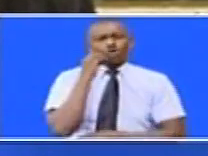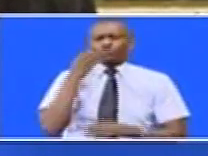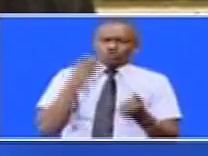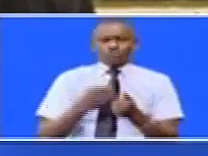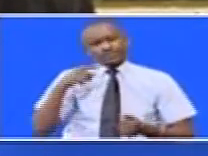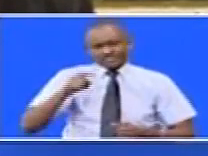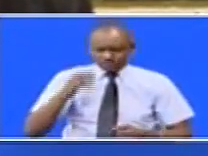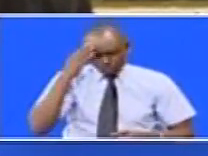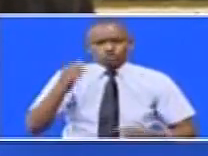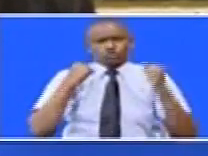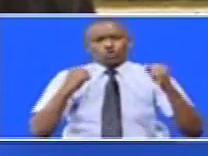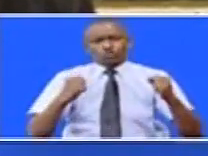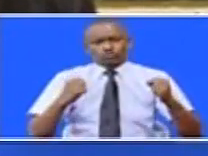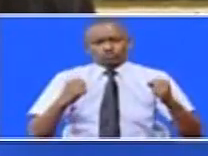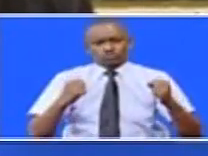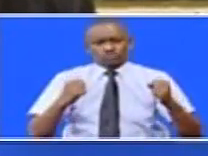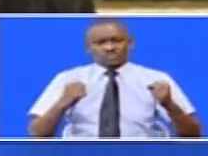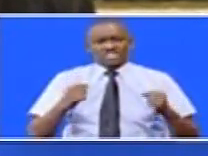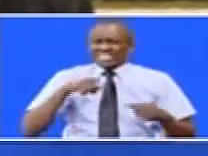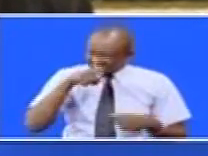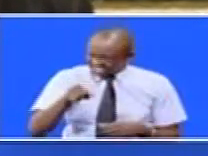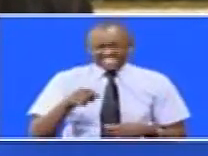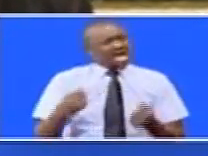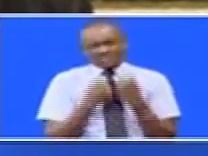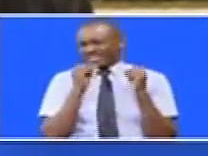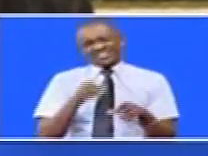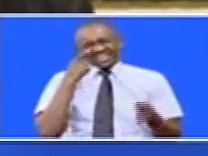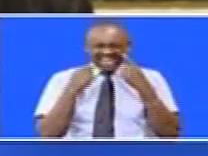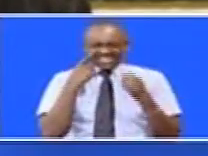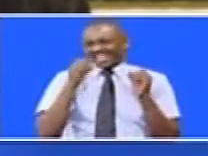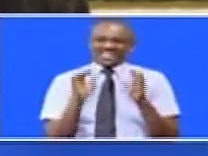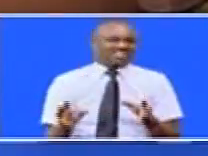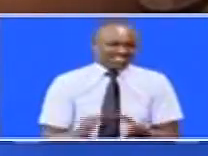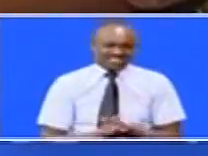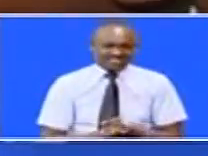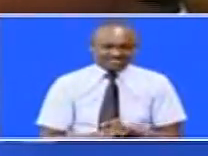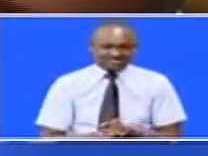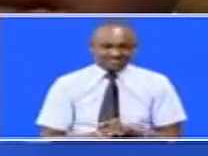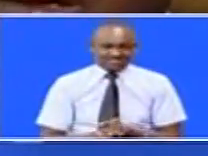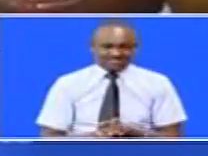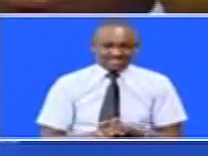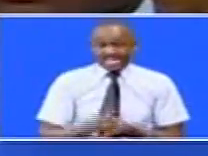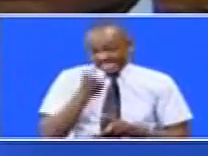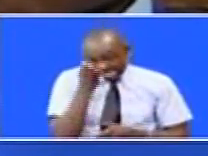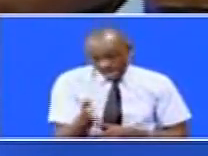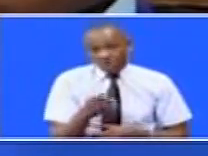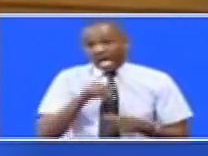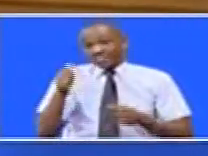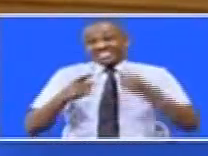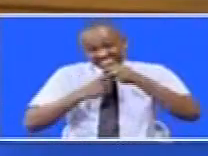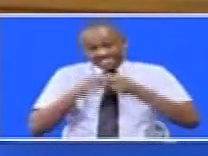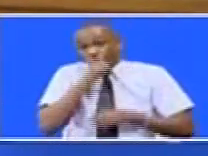so they come here when they are very strong. We rarely have such cases, rarely have it here. Licha ya kuwa na miaka 6